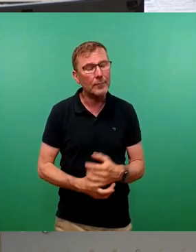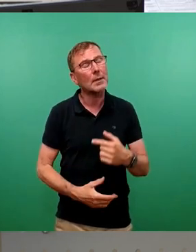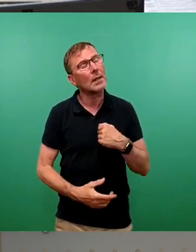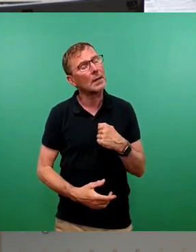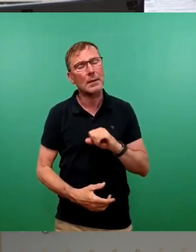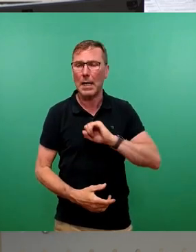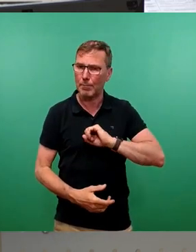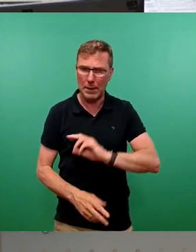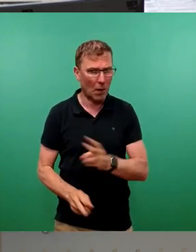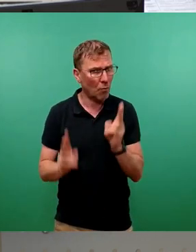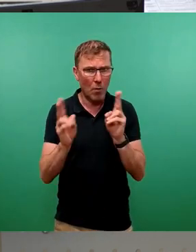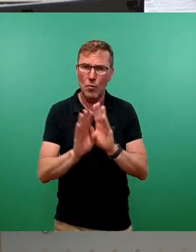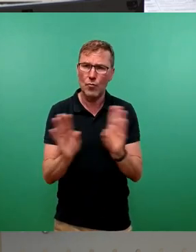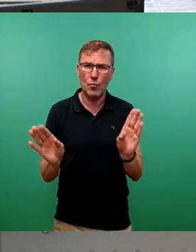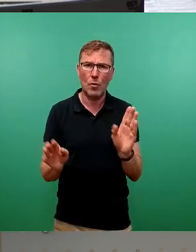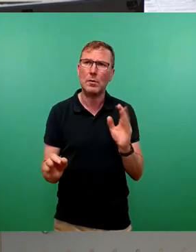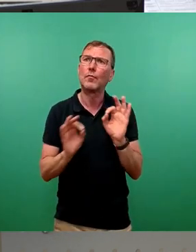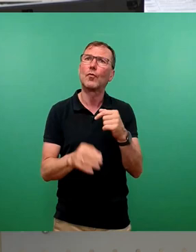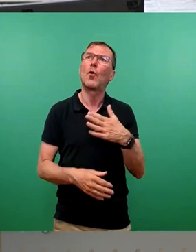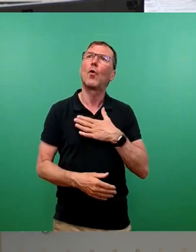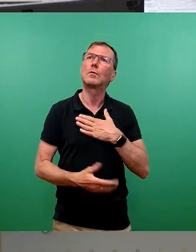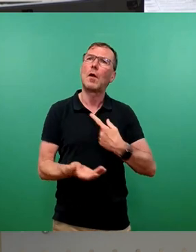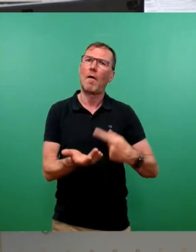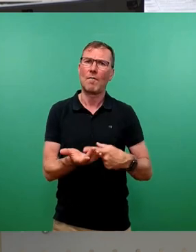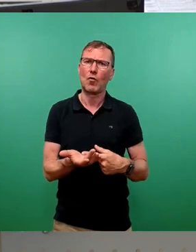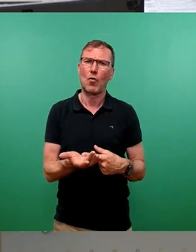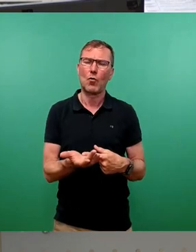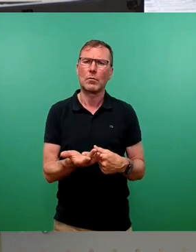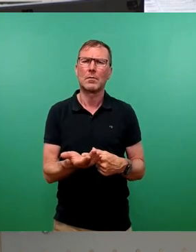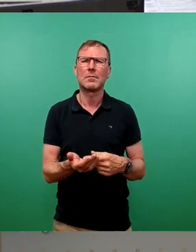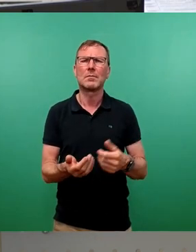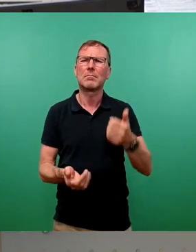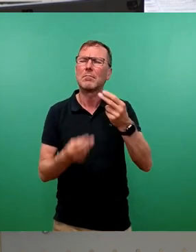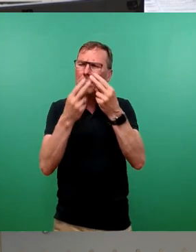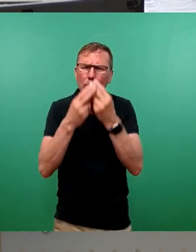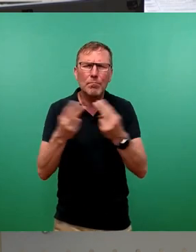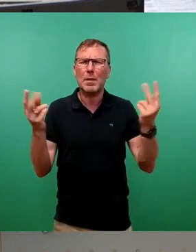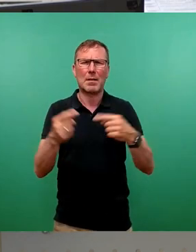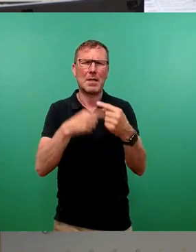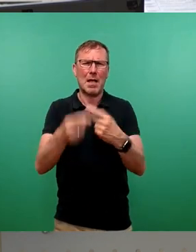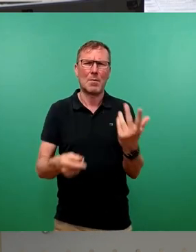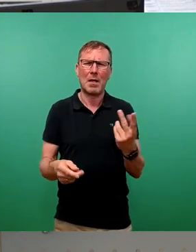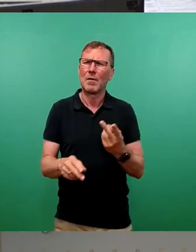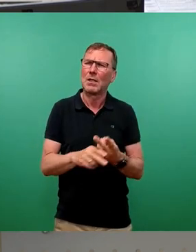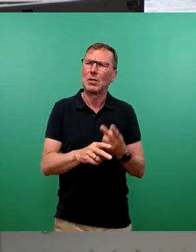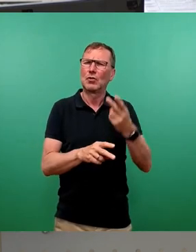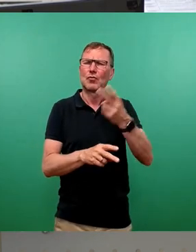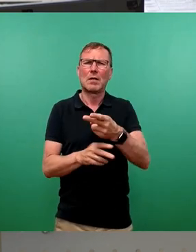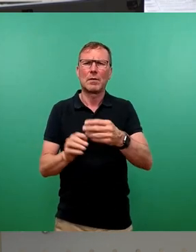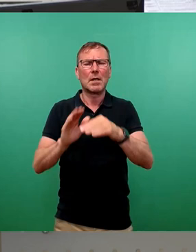sehr, dass wir für unsere Forderung nach bewährter Praxis zu verfahren, die Stellvertreterreihung nämlich